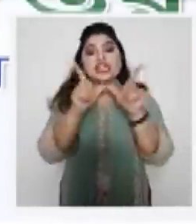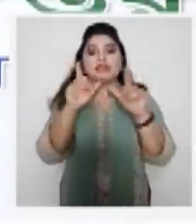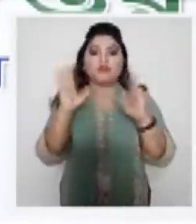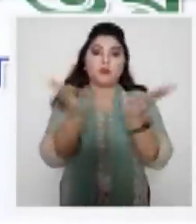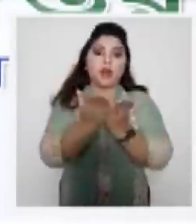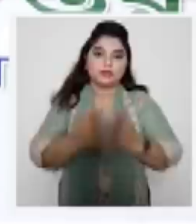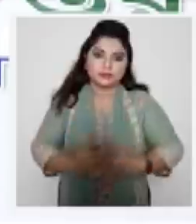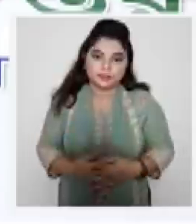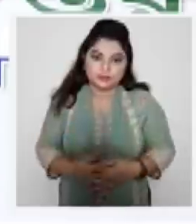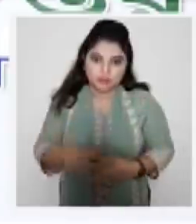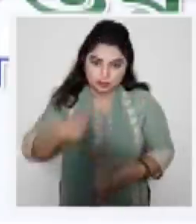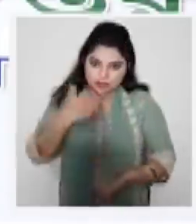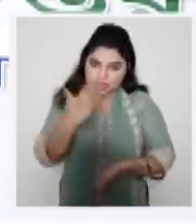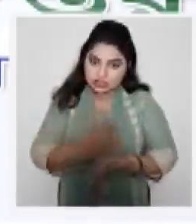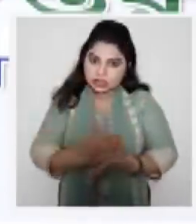427,630 জন।